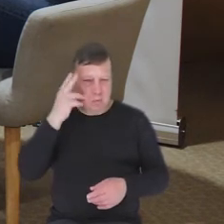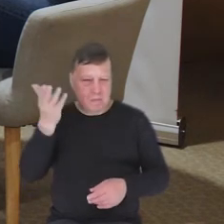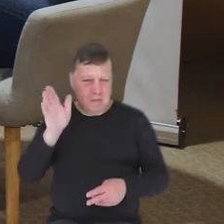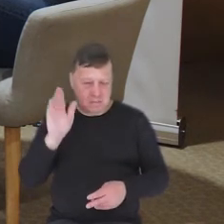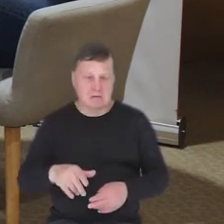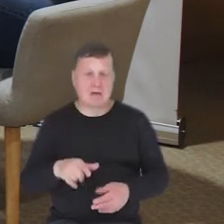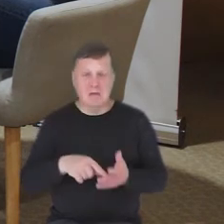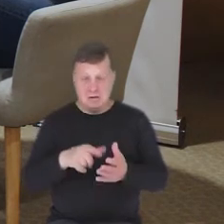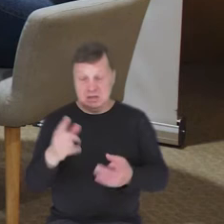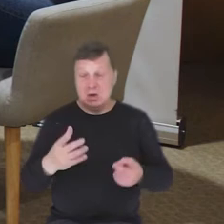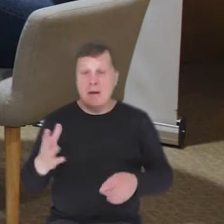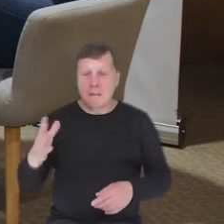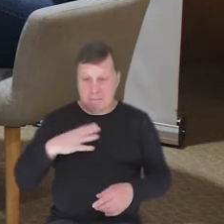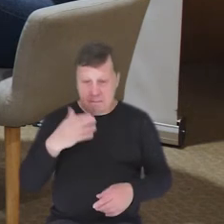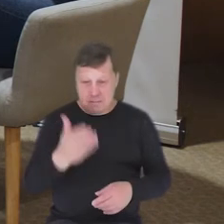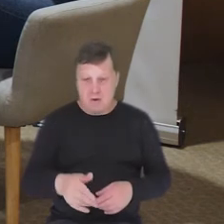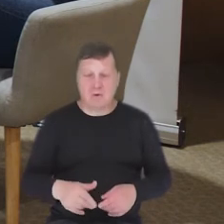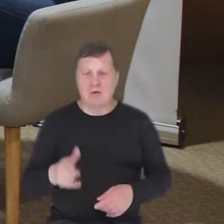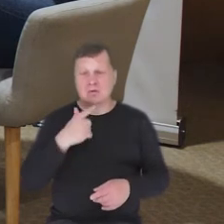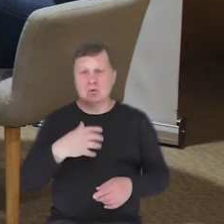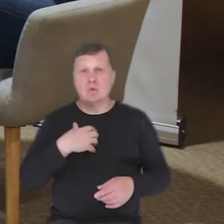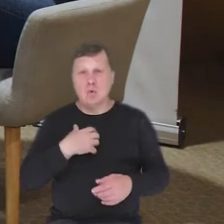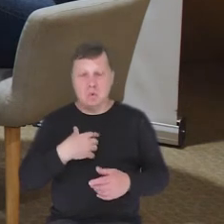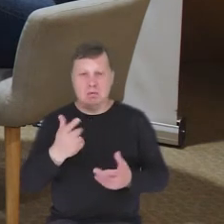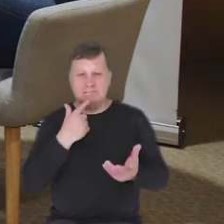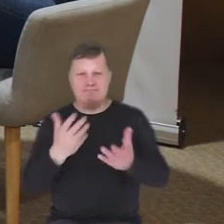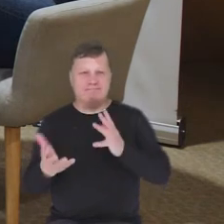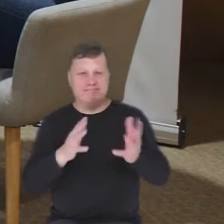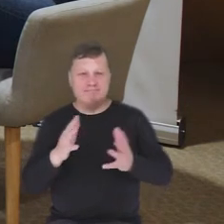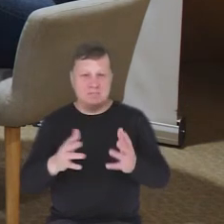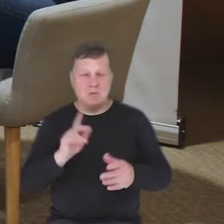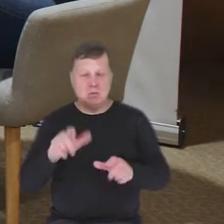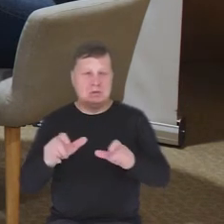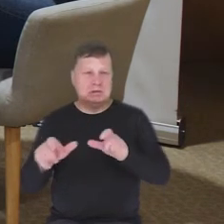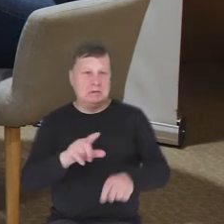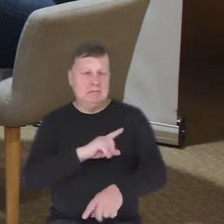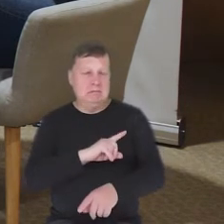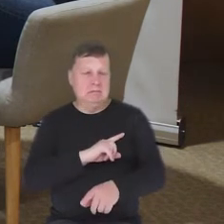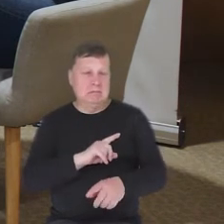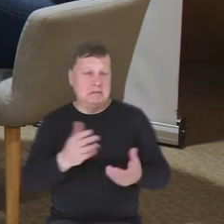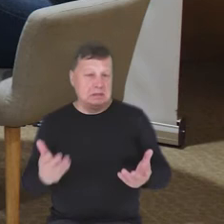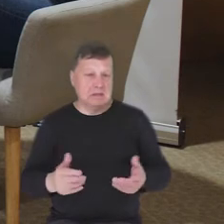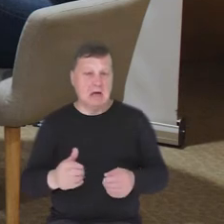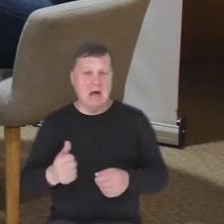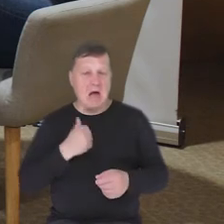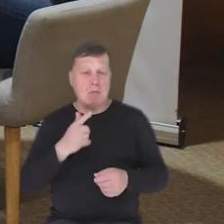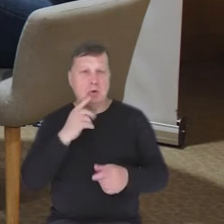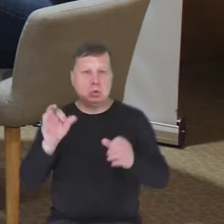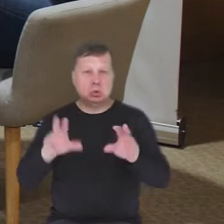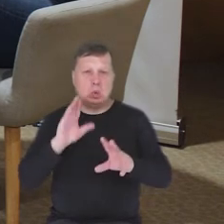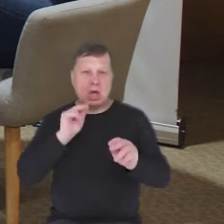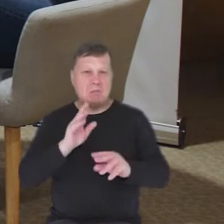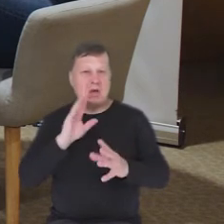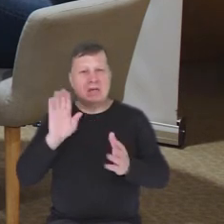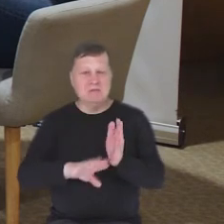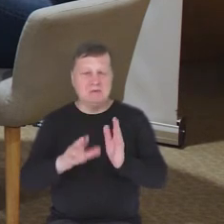miałam sytuację, ponieważ mam strasznie suche poczucie humoru i ono musi być kontrolowane w pewnym momencie, żeby nie stało się zbyt suche. Więc to